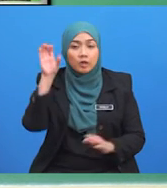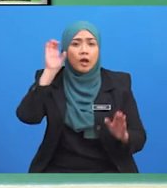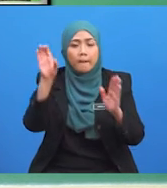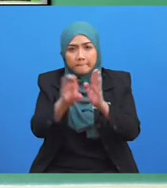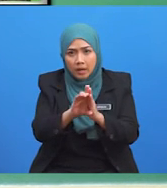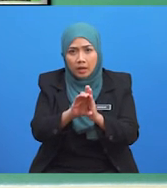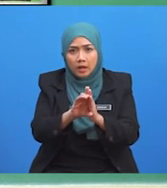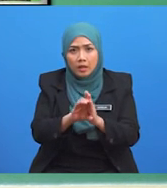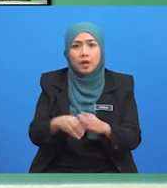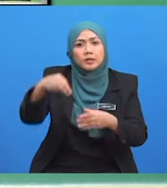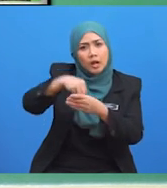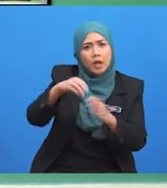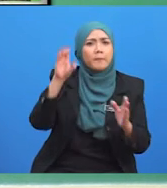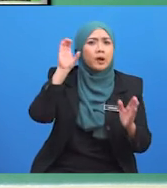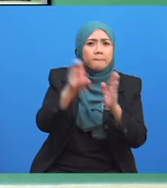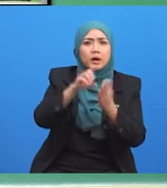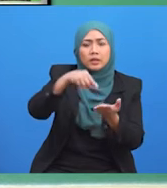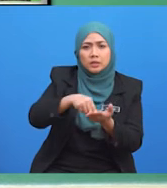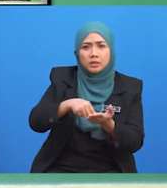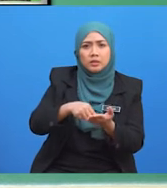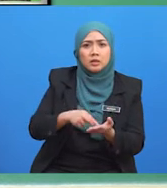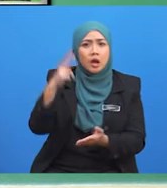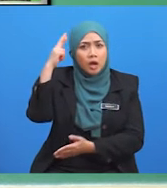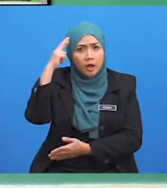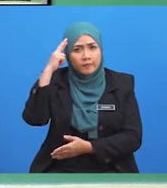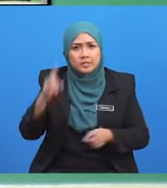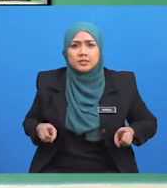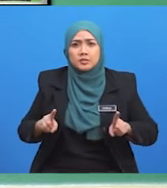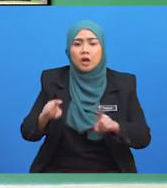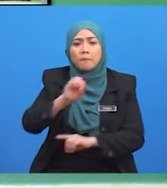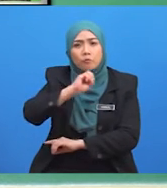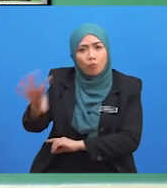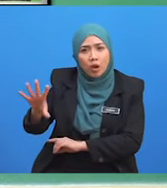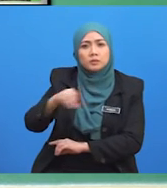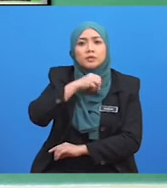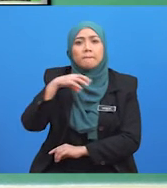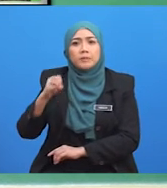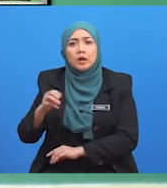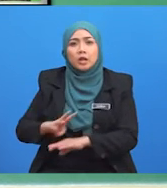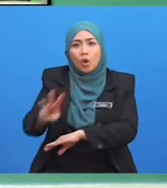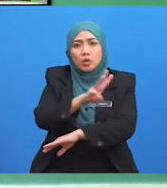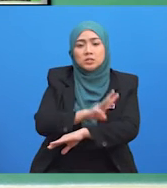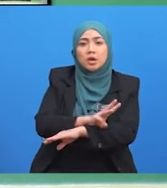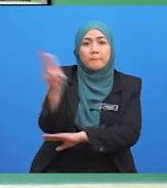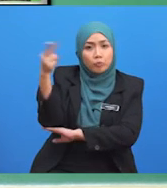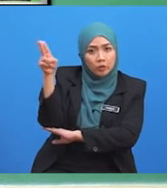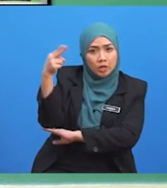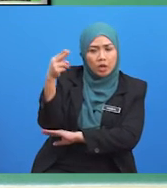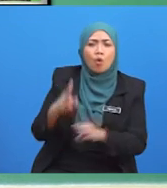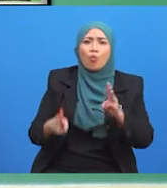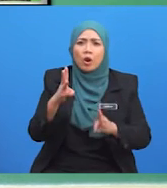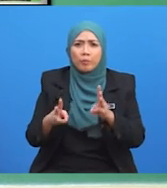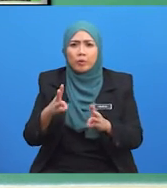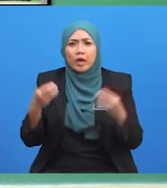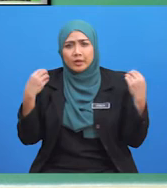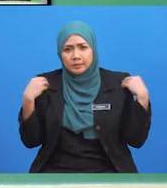ini, Ravi sedang membuang sampah di kawasan perhutanan. Walaupun terdapat